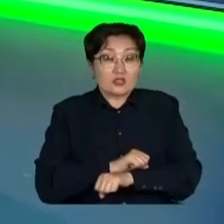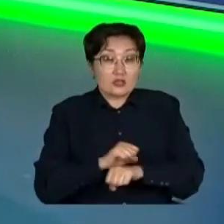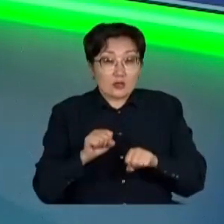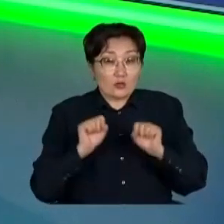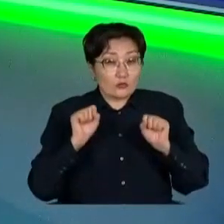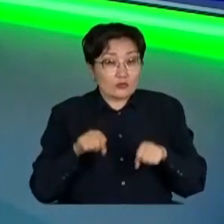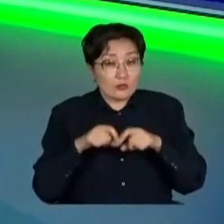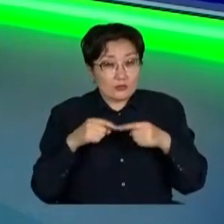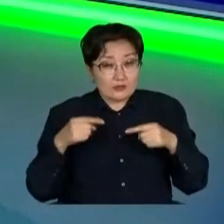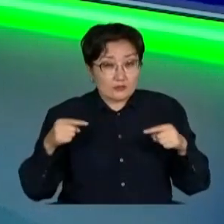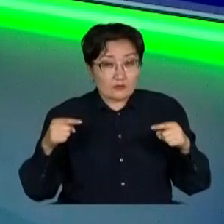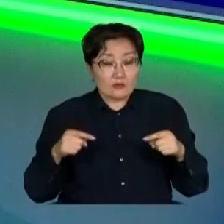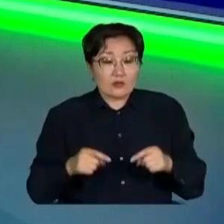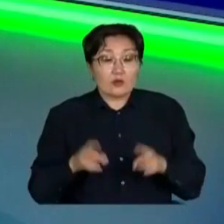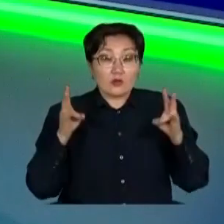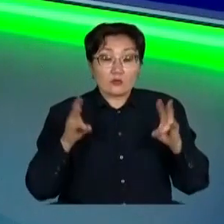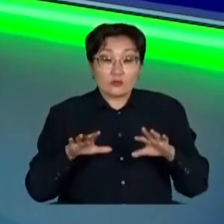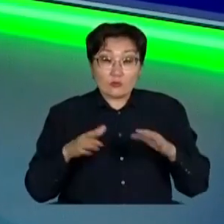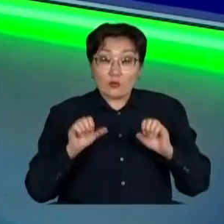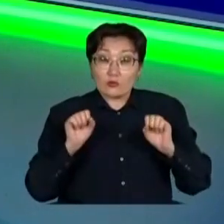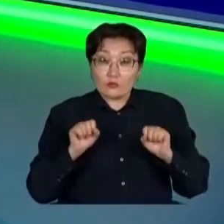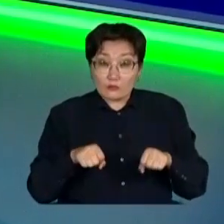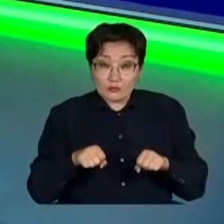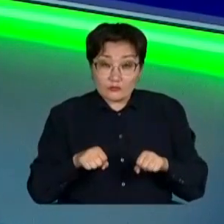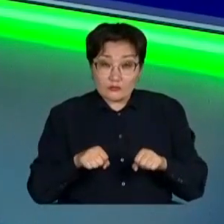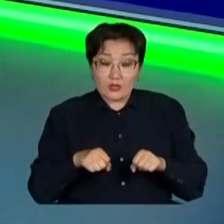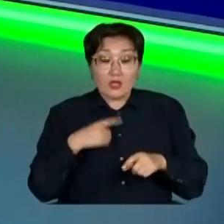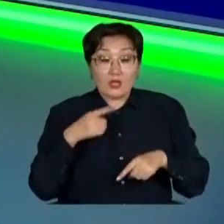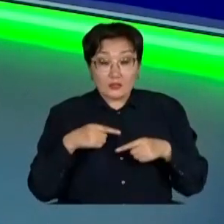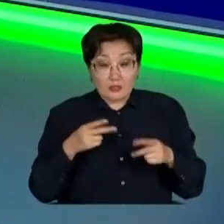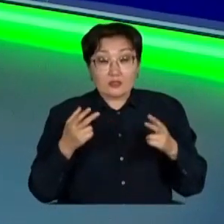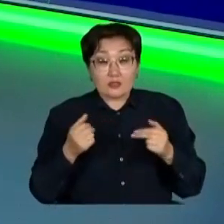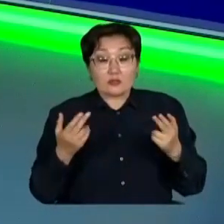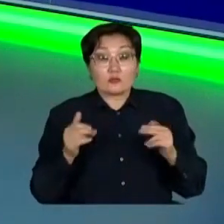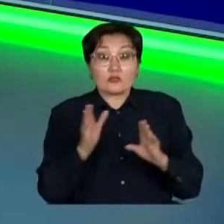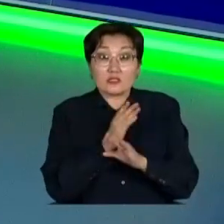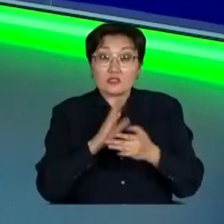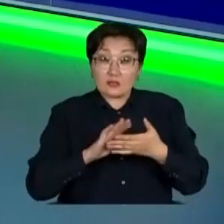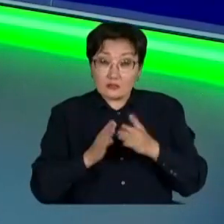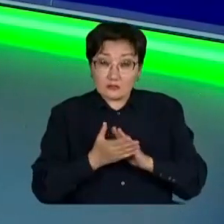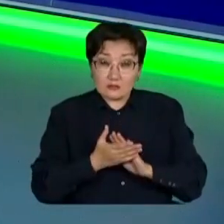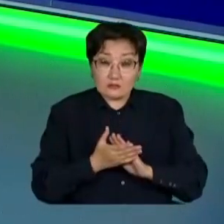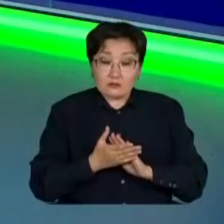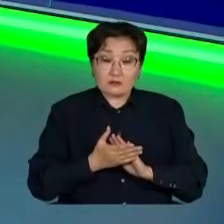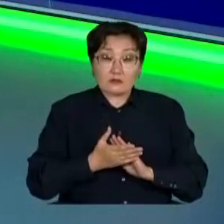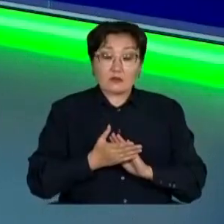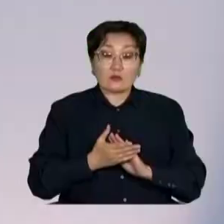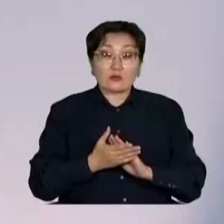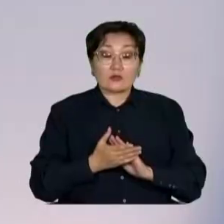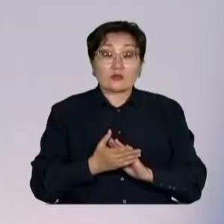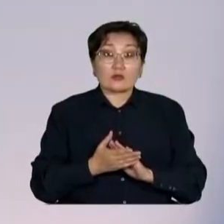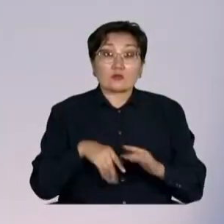мүмкін, тағы басқа оқыс оқиға болуы мүмкін деп айтады, және де экологиялық жағынан үрейлері